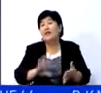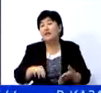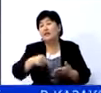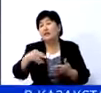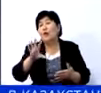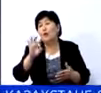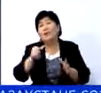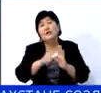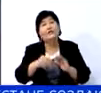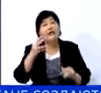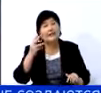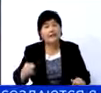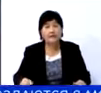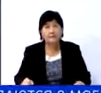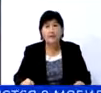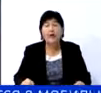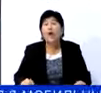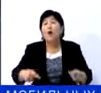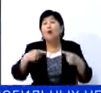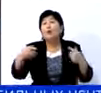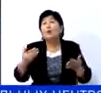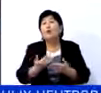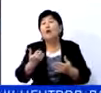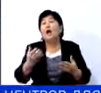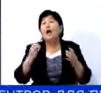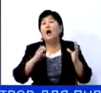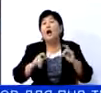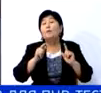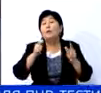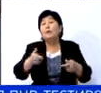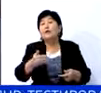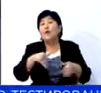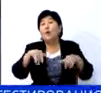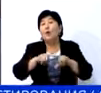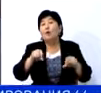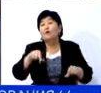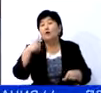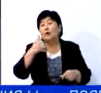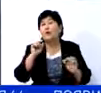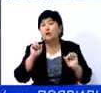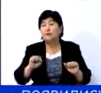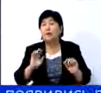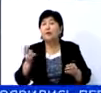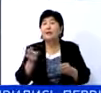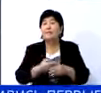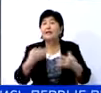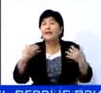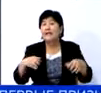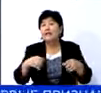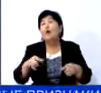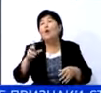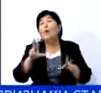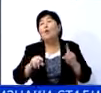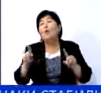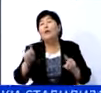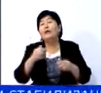справку 063. Другая новость. Для абитуриентов поступить в колледж в этом году они смогут без экзаменов. Учитывается